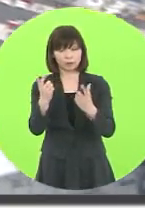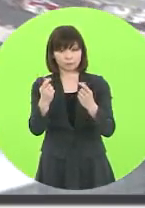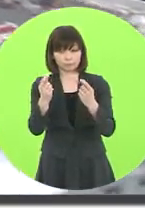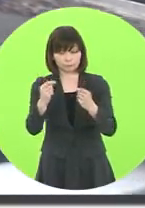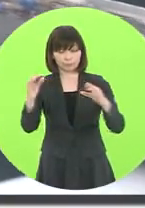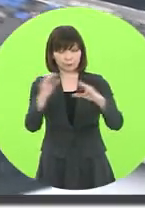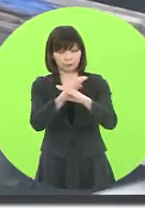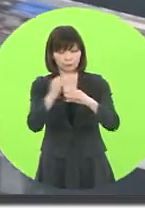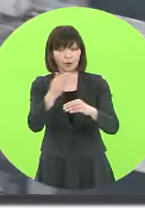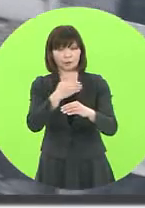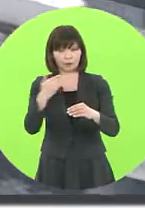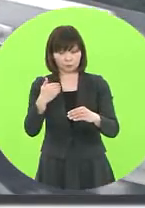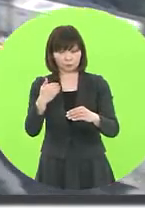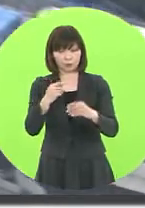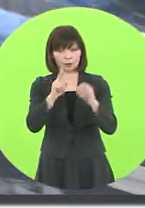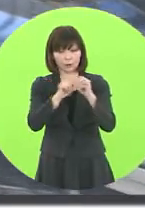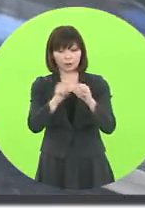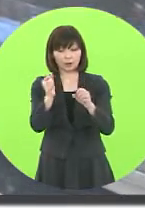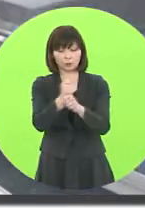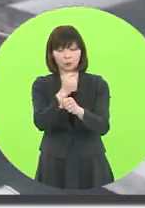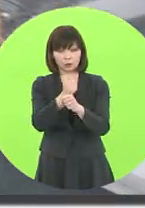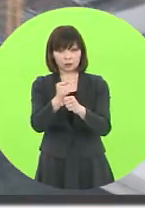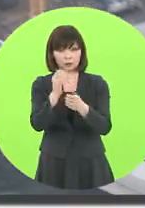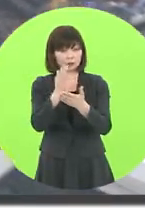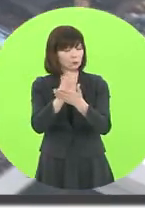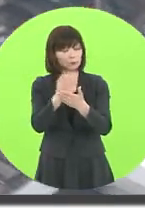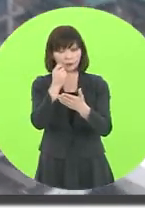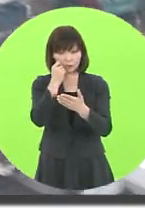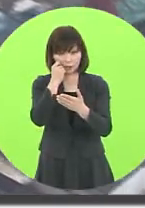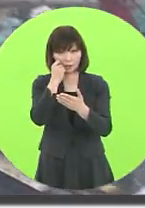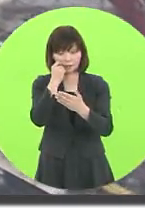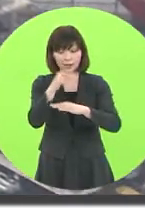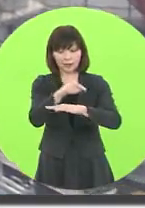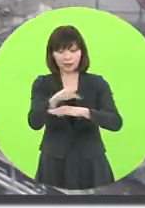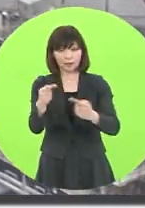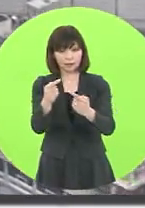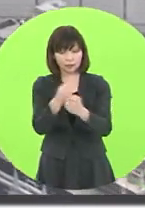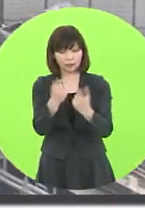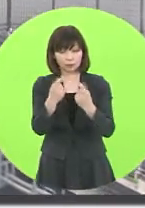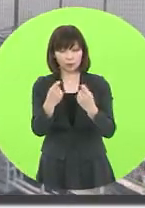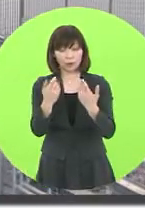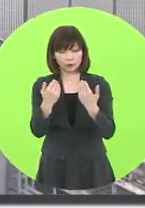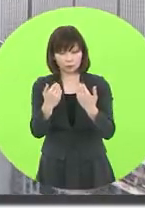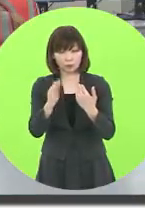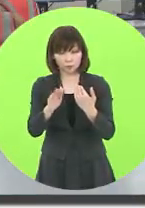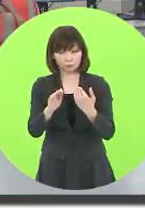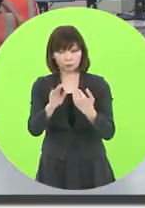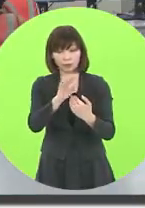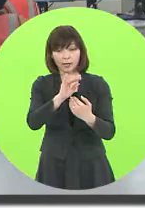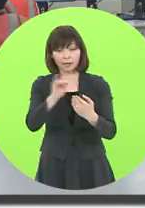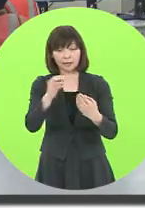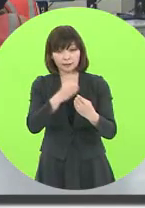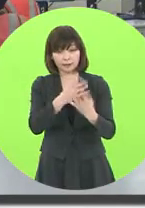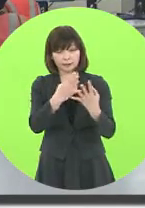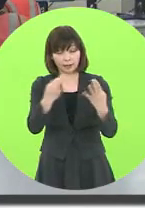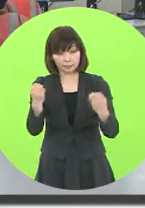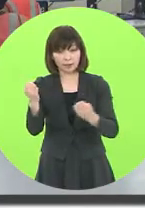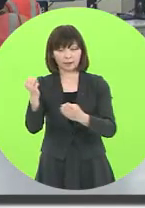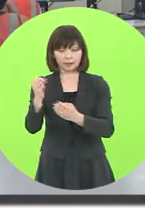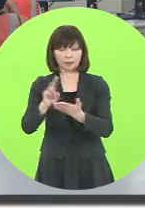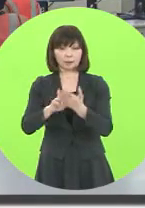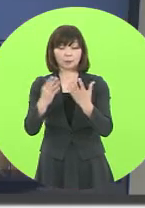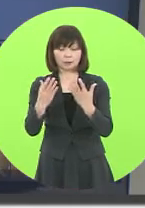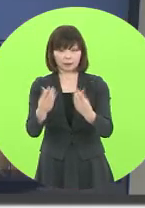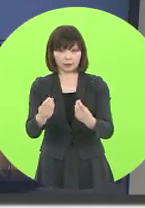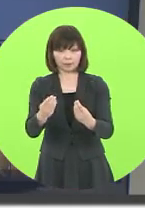はストップできない、また計画変更も必要だと多くの議員の皆さんが決断を下しました。しかし問題を審